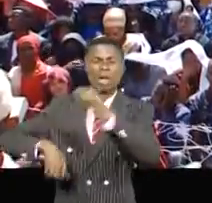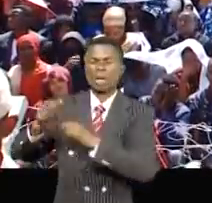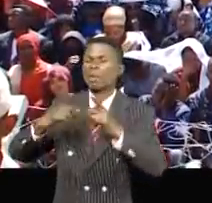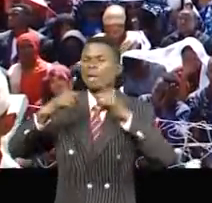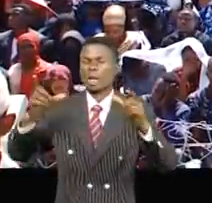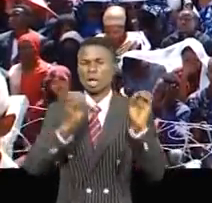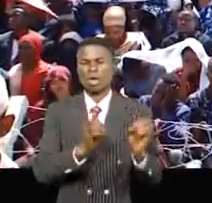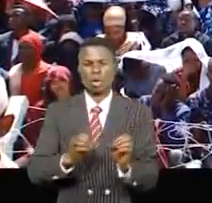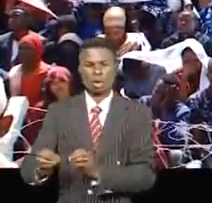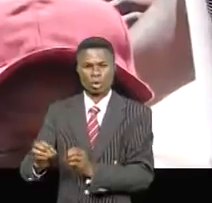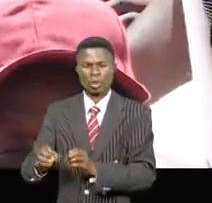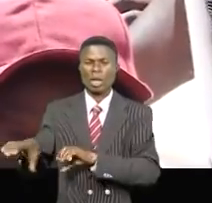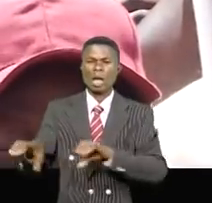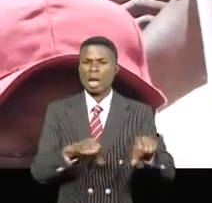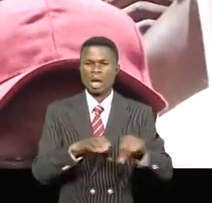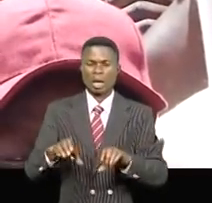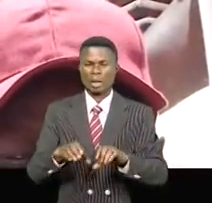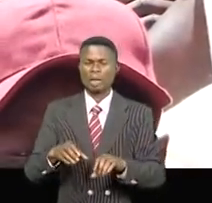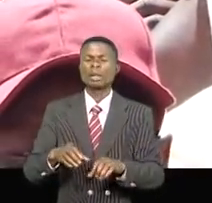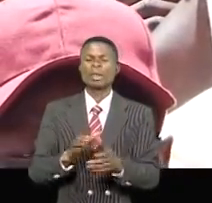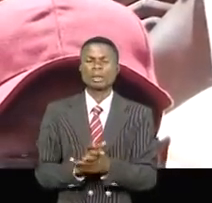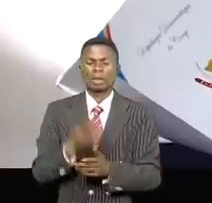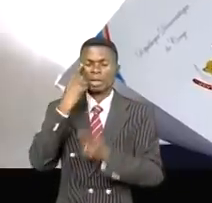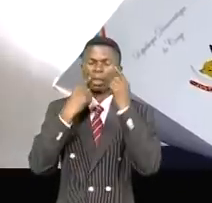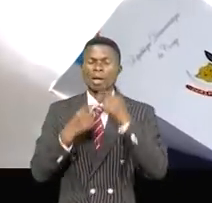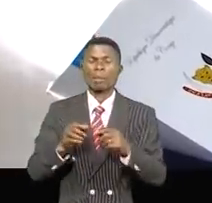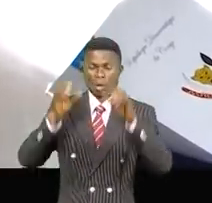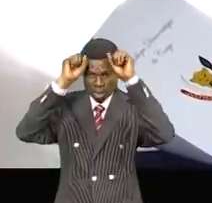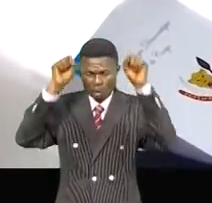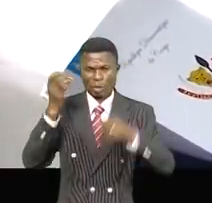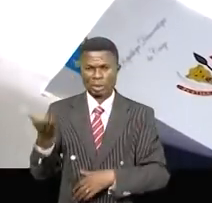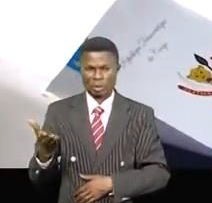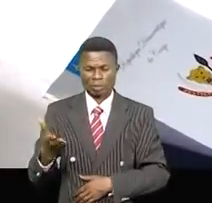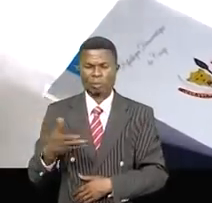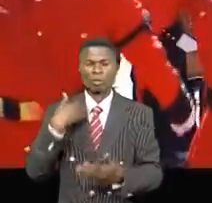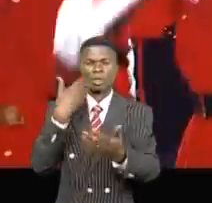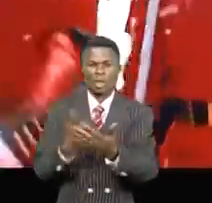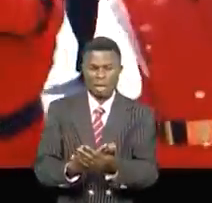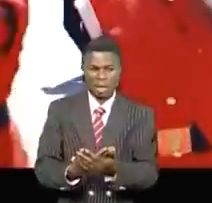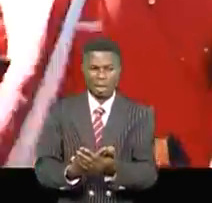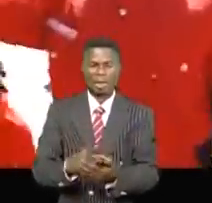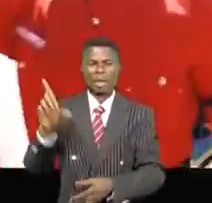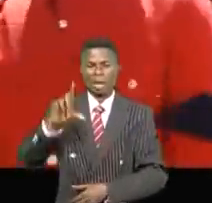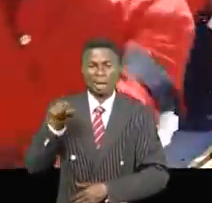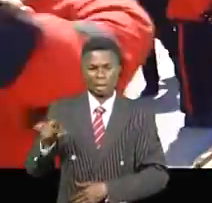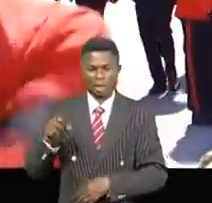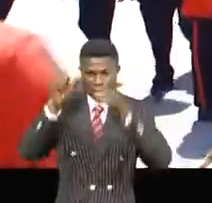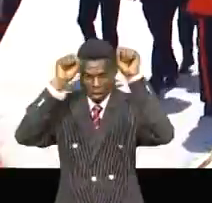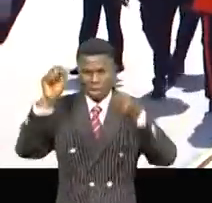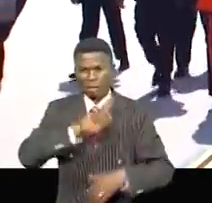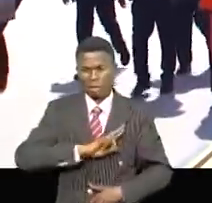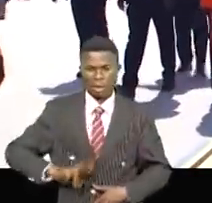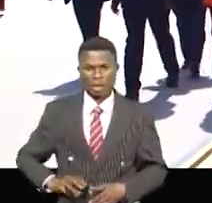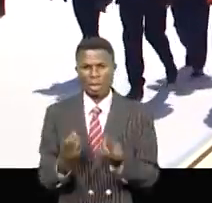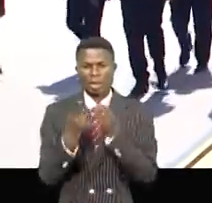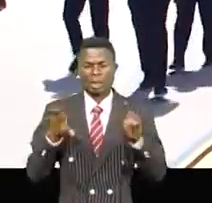été organisée la cérémonie d'hommage par ses pairs africains. Arrivé ce même lundi à Dodoma, le président de la République démocratique du